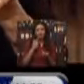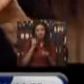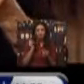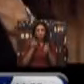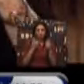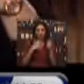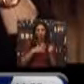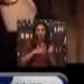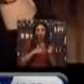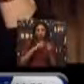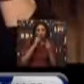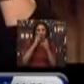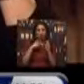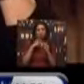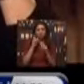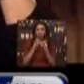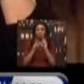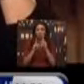النكتة السريعة